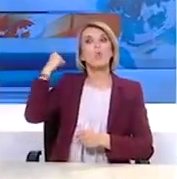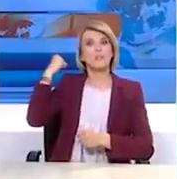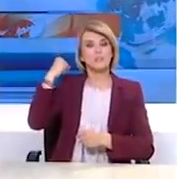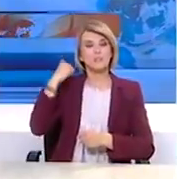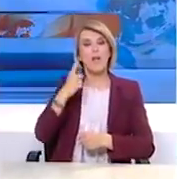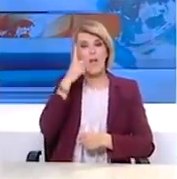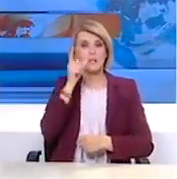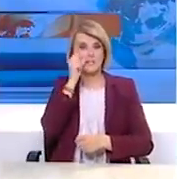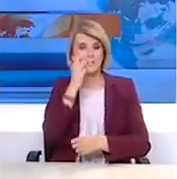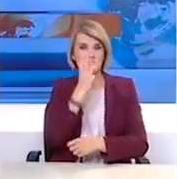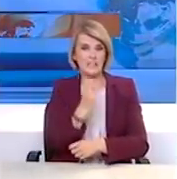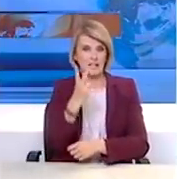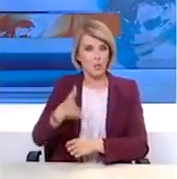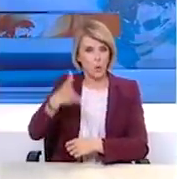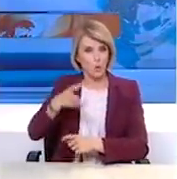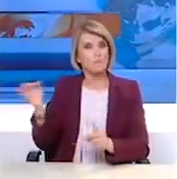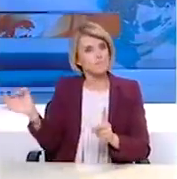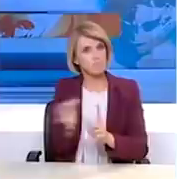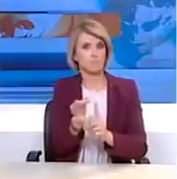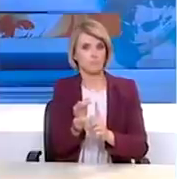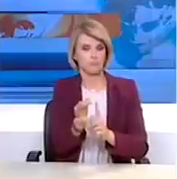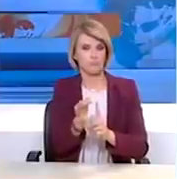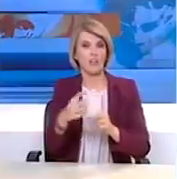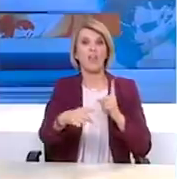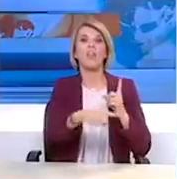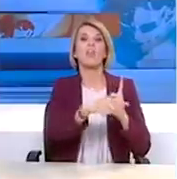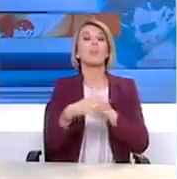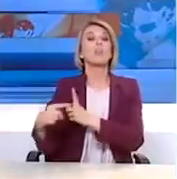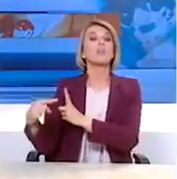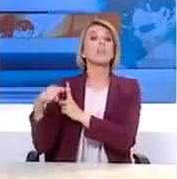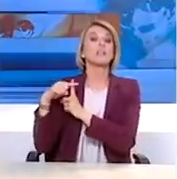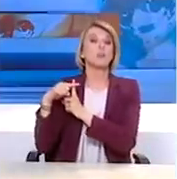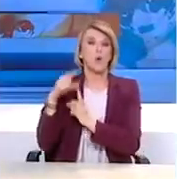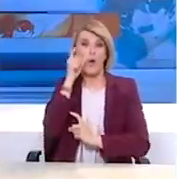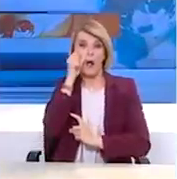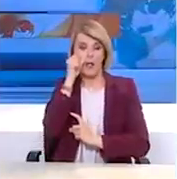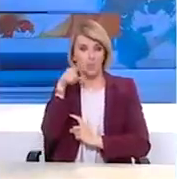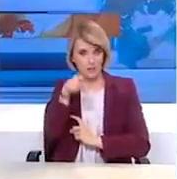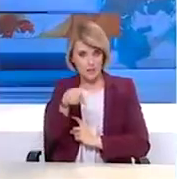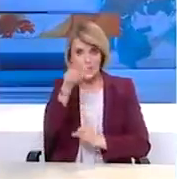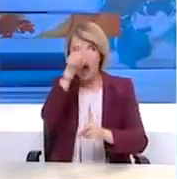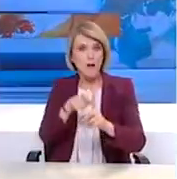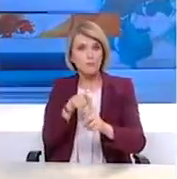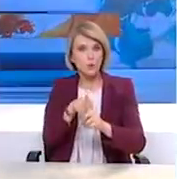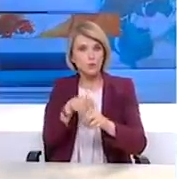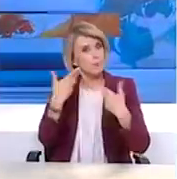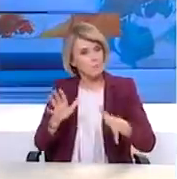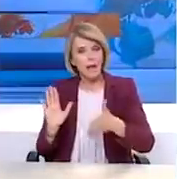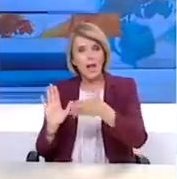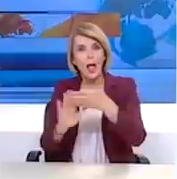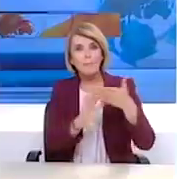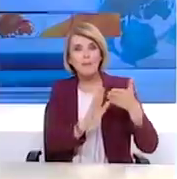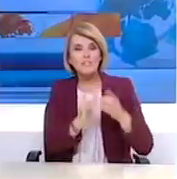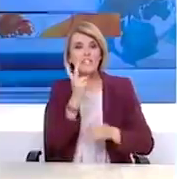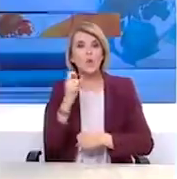στον οικισμό των Ρωμά στην περιοχή της Νέας Σμύρνης. Η χνηλάτιση οδήγησε σε 29 επαφές άλλες, σε high